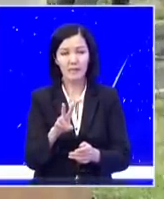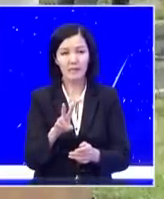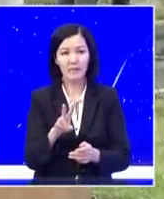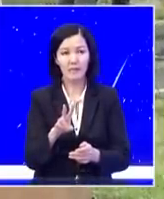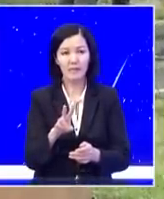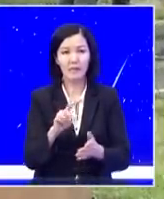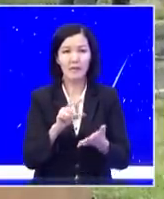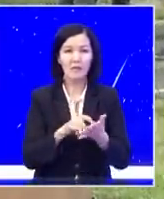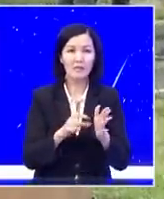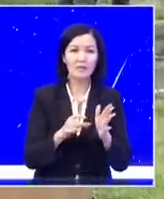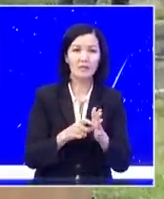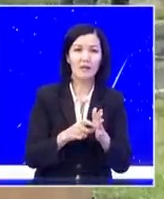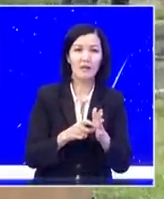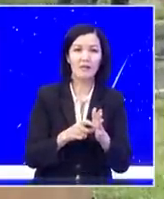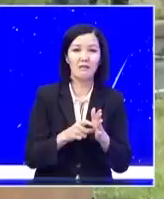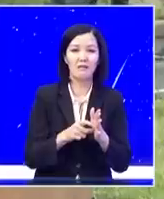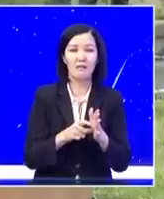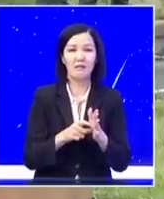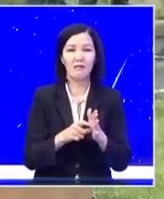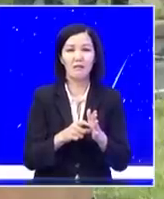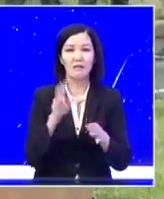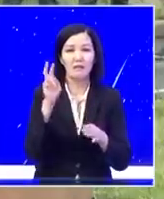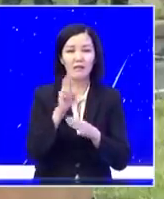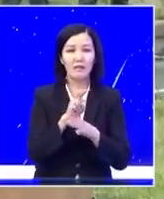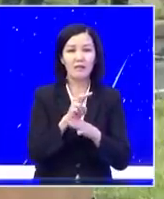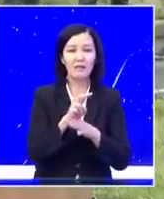зал деген жарқырап шыға келуші еді. Халық деген